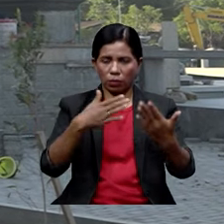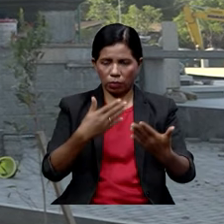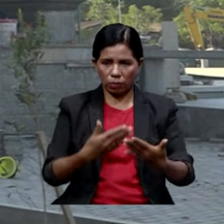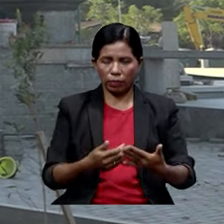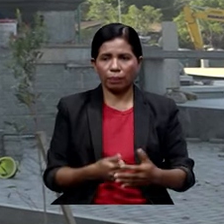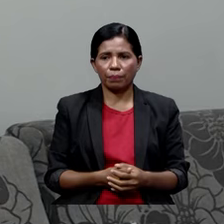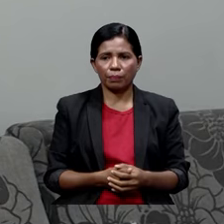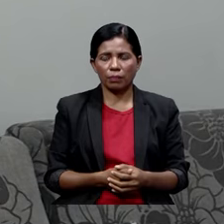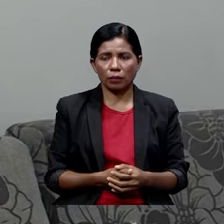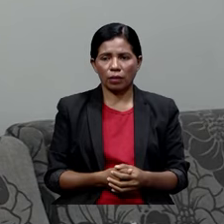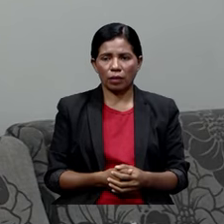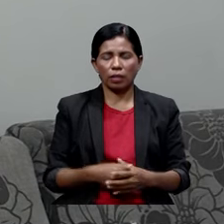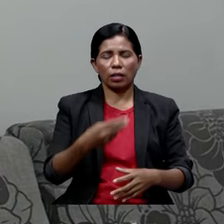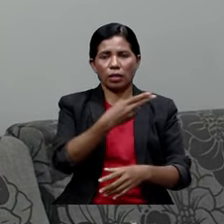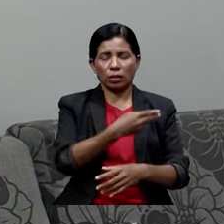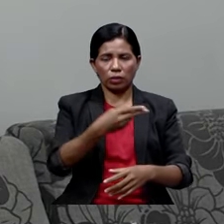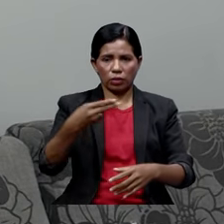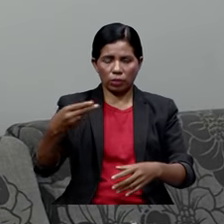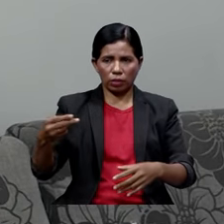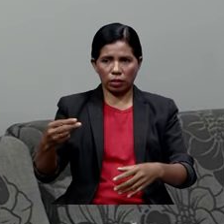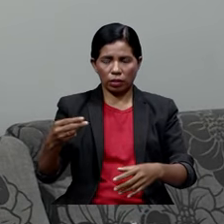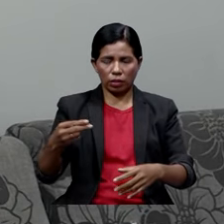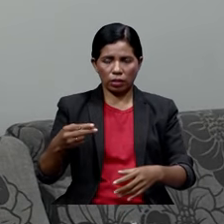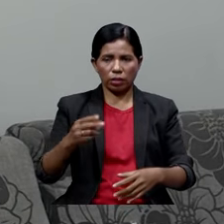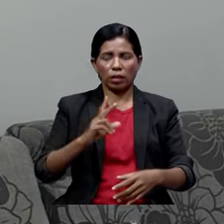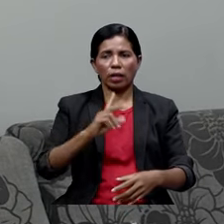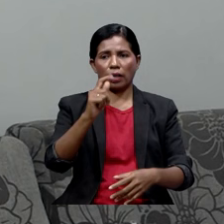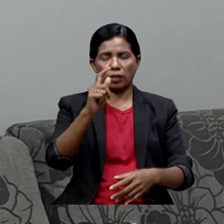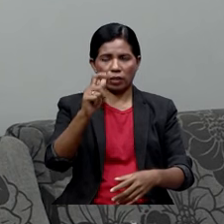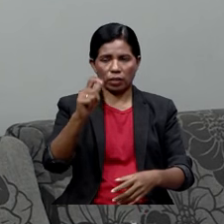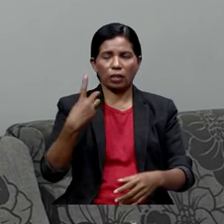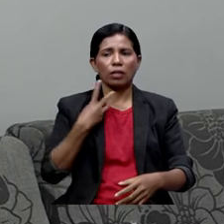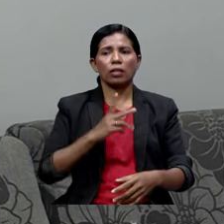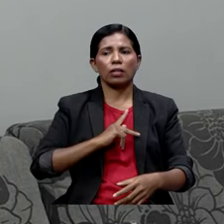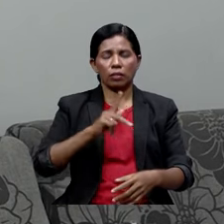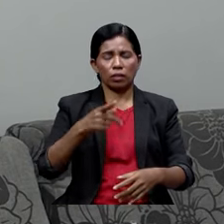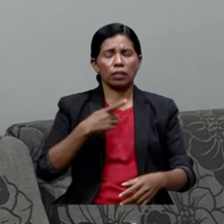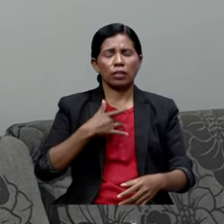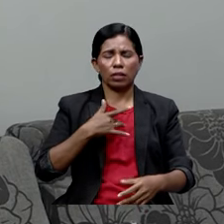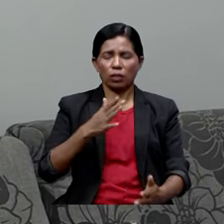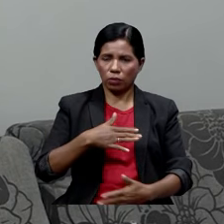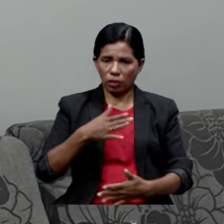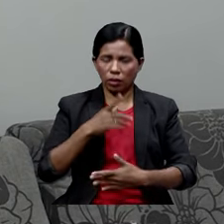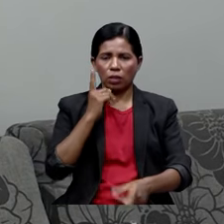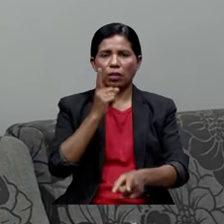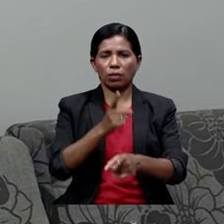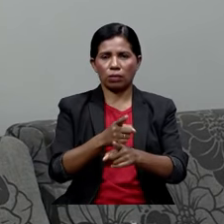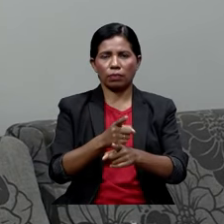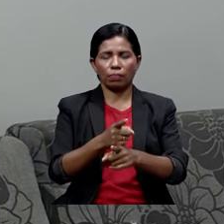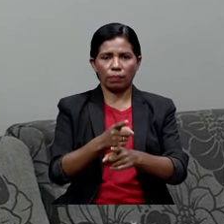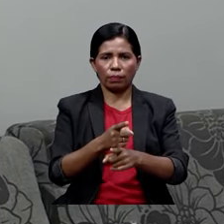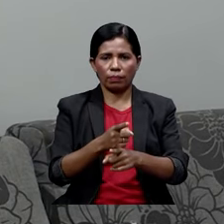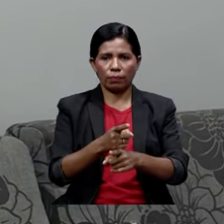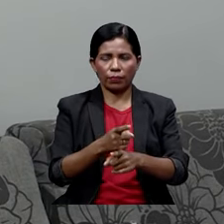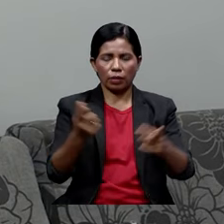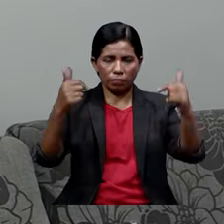gregoris temua umat kita betul-betul sangat entusias untuk datang ke ke Dili